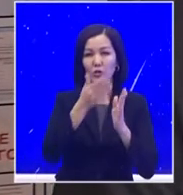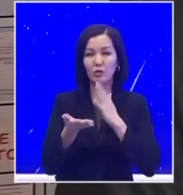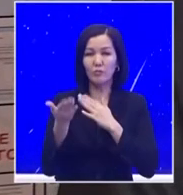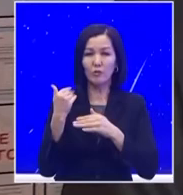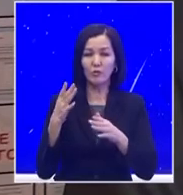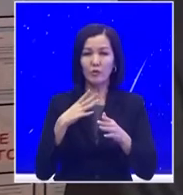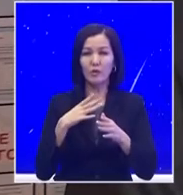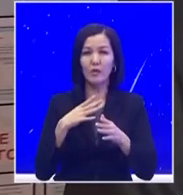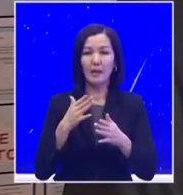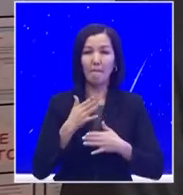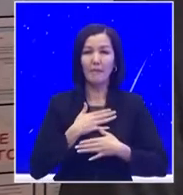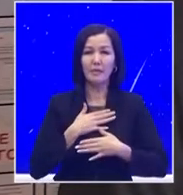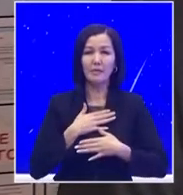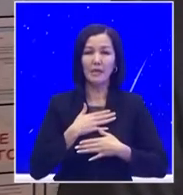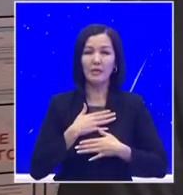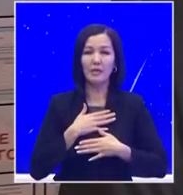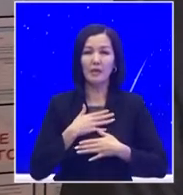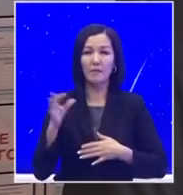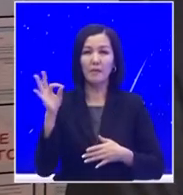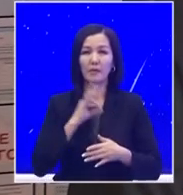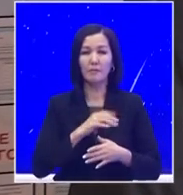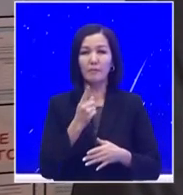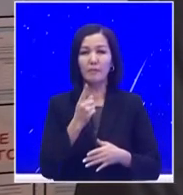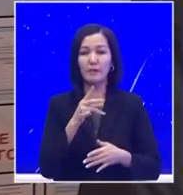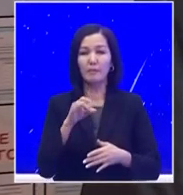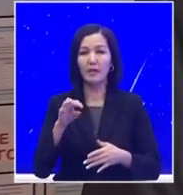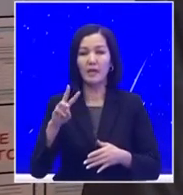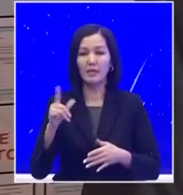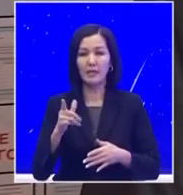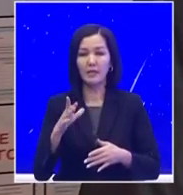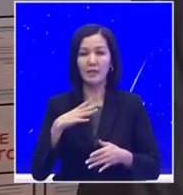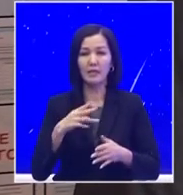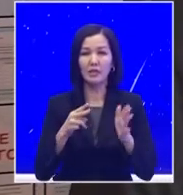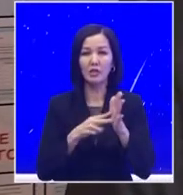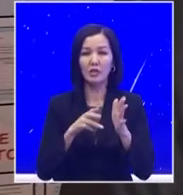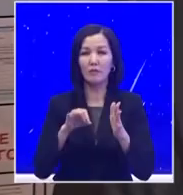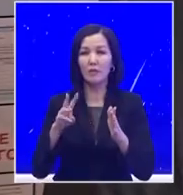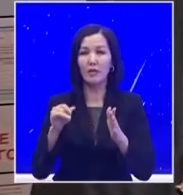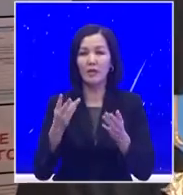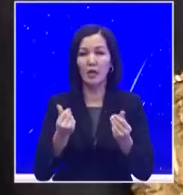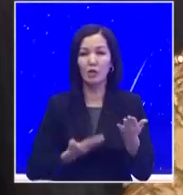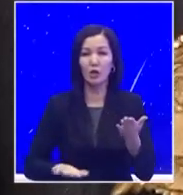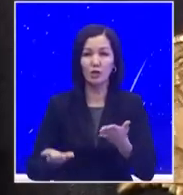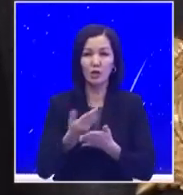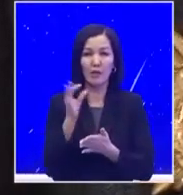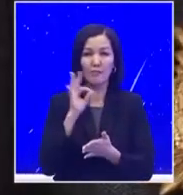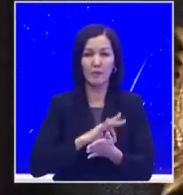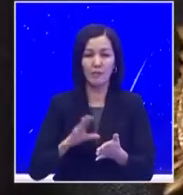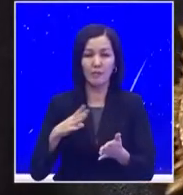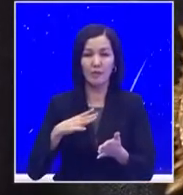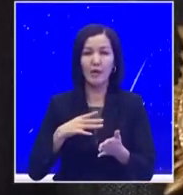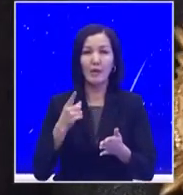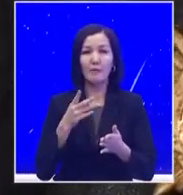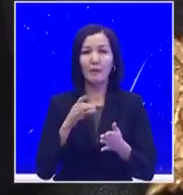біз ауданның түсімін 1 миллиард дегенде бөркімізді аспанға атып едік, қазір 7 миллиардтан астам ақша жинадық. Былтырға қарағанда